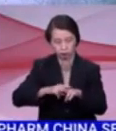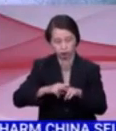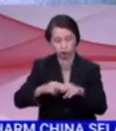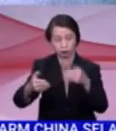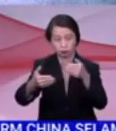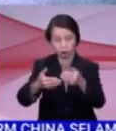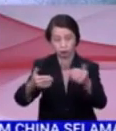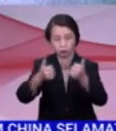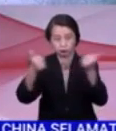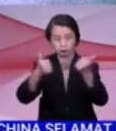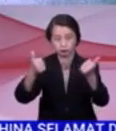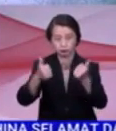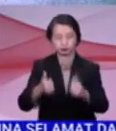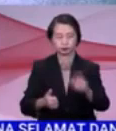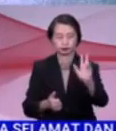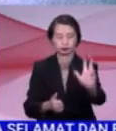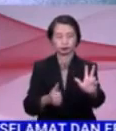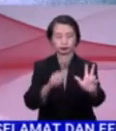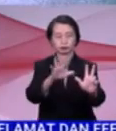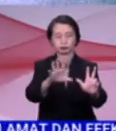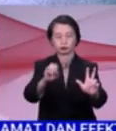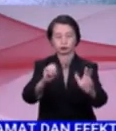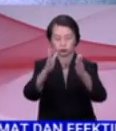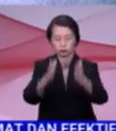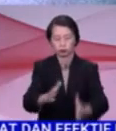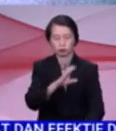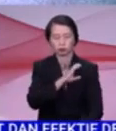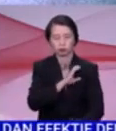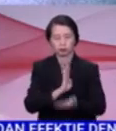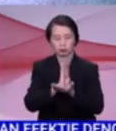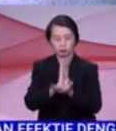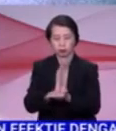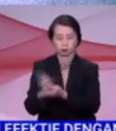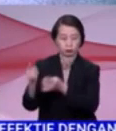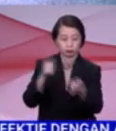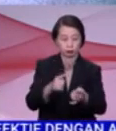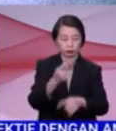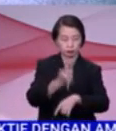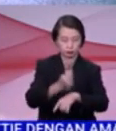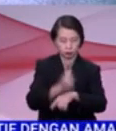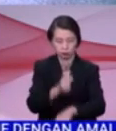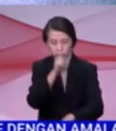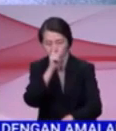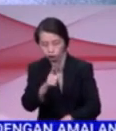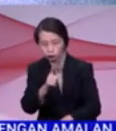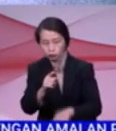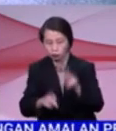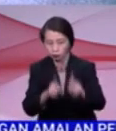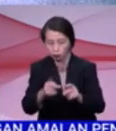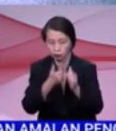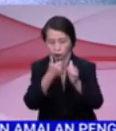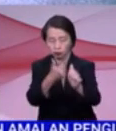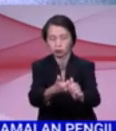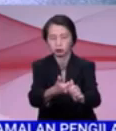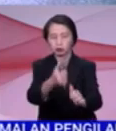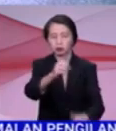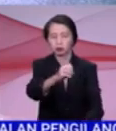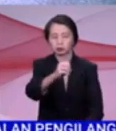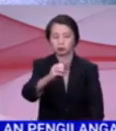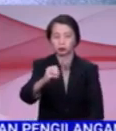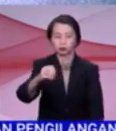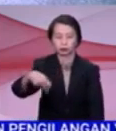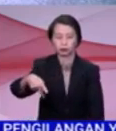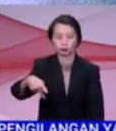Aidilfitri. Ke arah itu, 350 anggota polis bantuan ditugaskan bagi memastikan pengguna mematuhi SOP yang